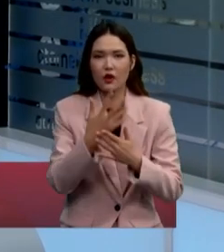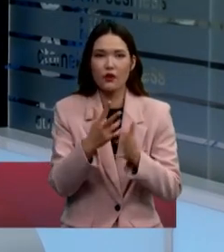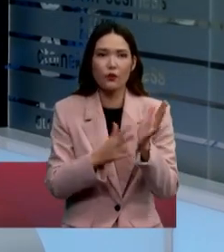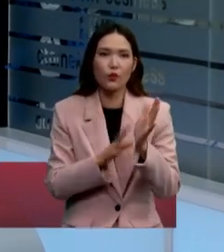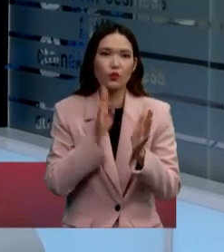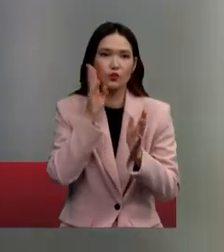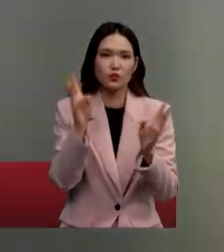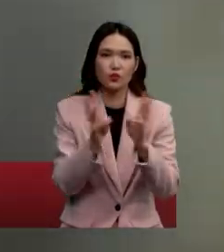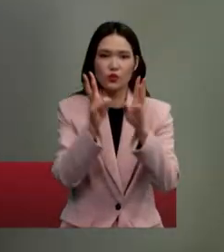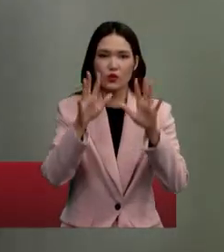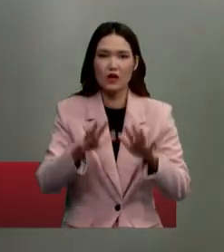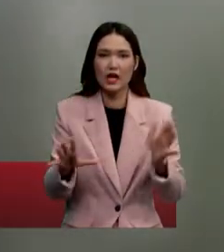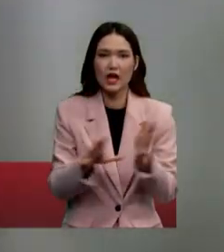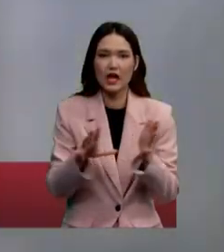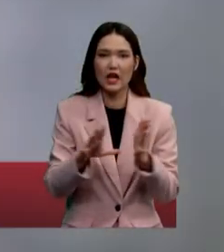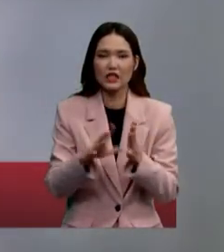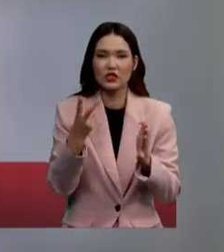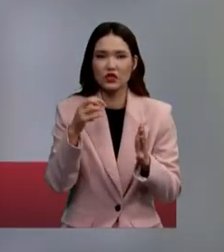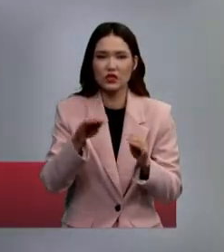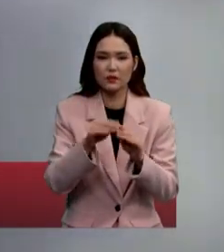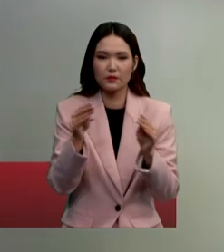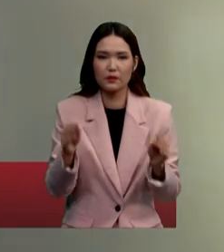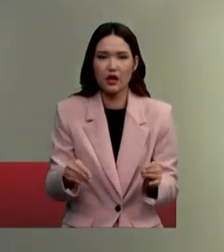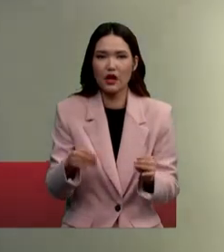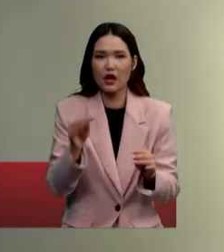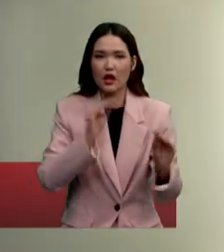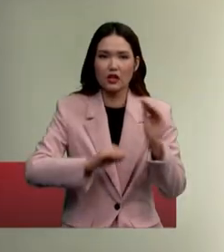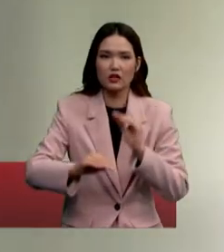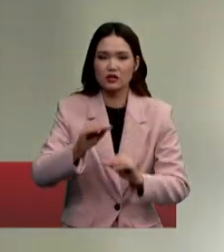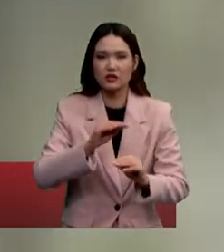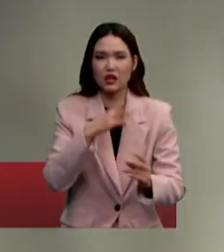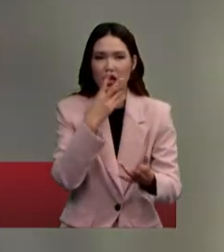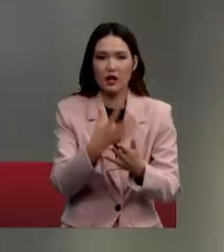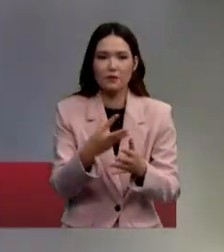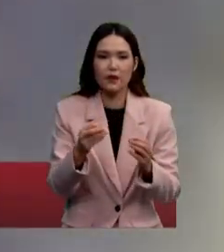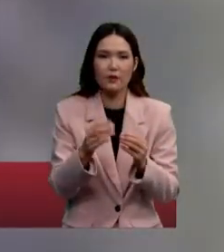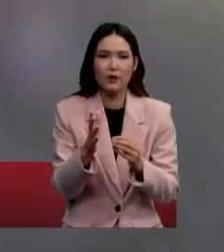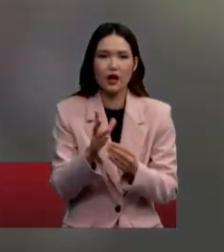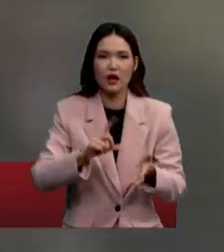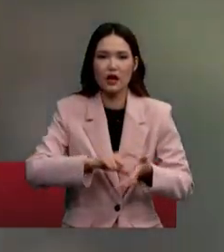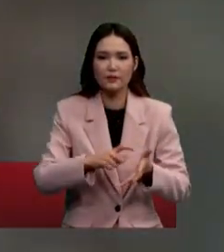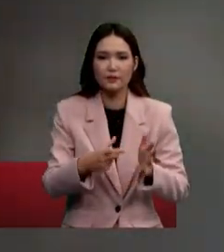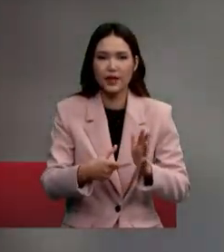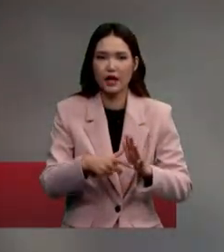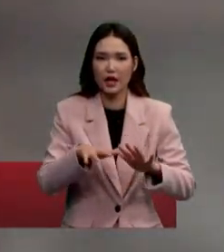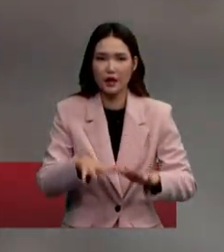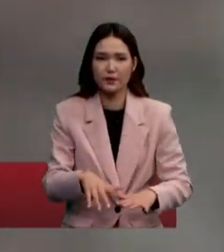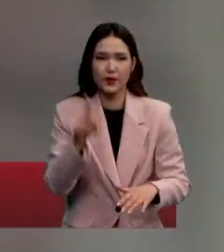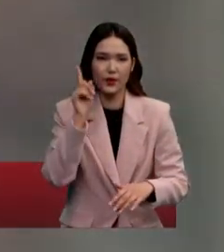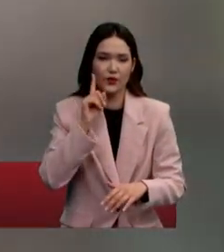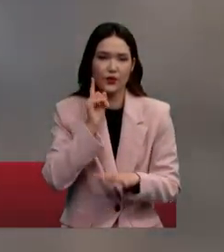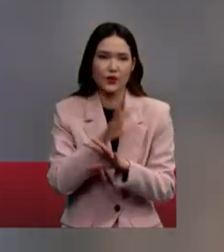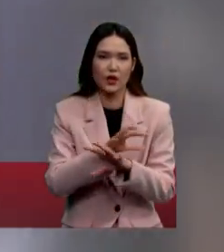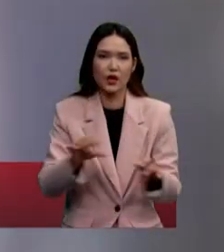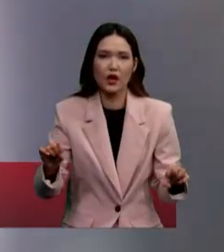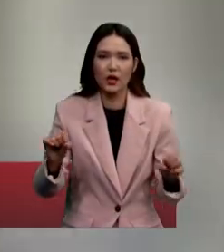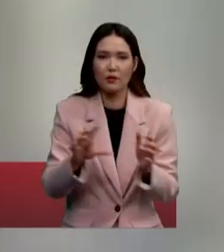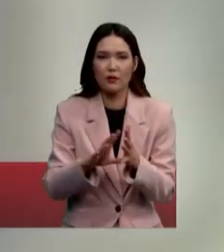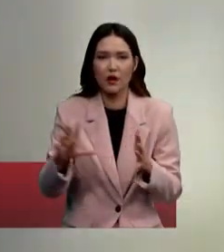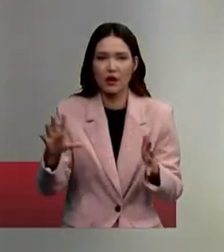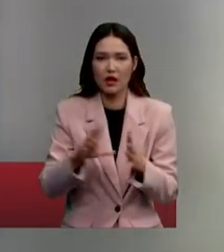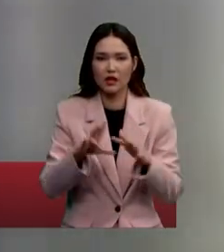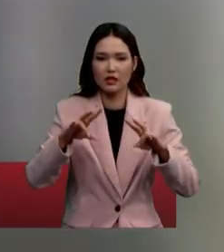утра. Горела электрощитовая, площадь возгорания составила почти 15 квадратных метров. Временно отключилось